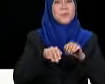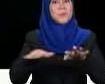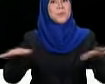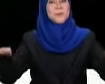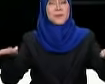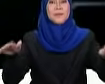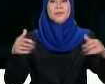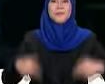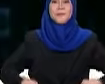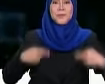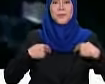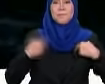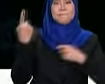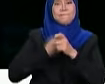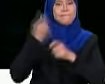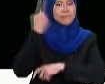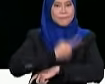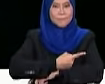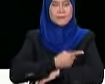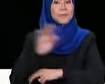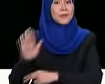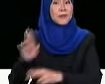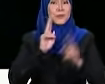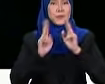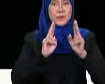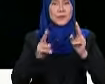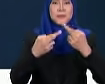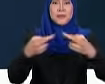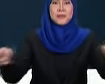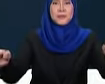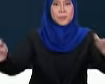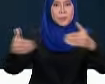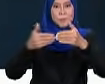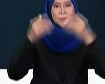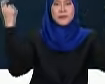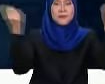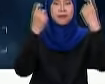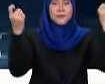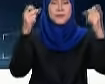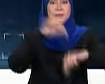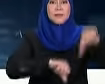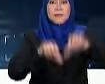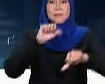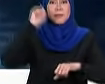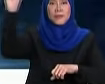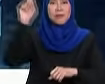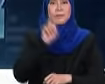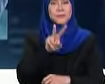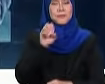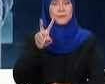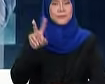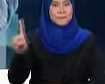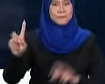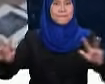dalam kehidupan seharian beliau berucap demikian dalam peresmian penutupan kanibal science tabah tahun 2021